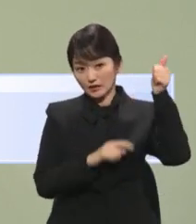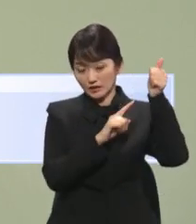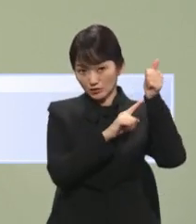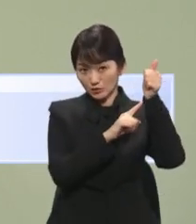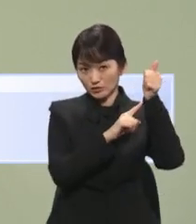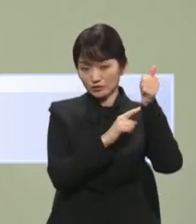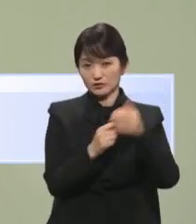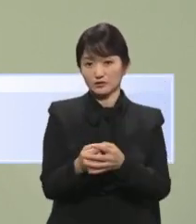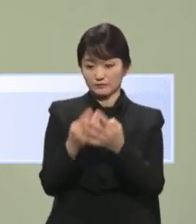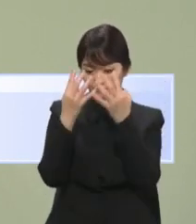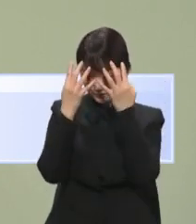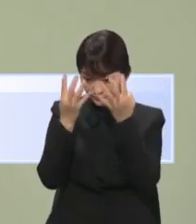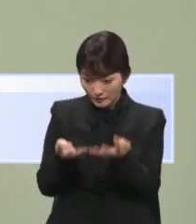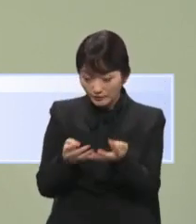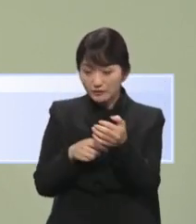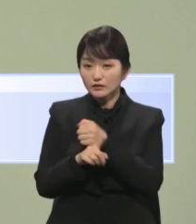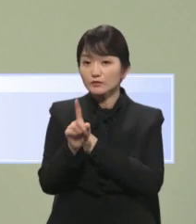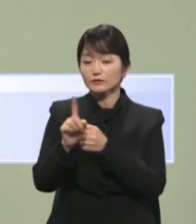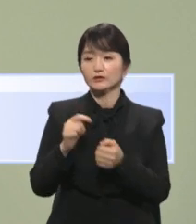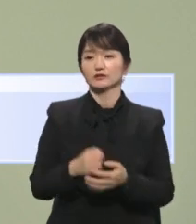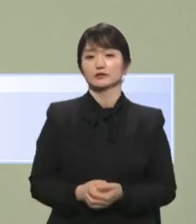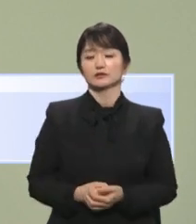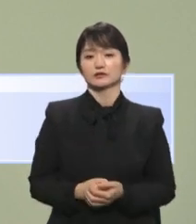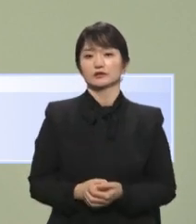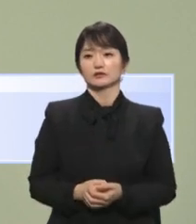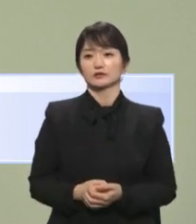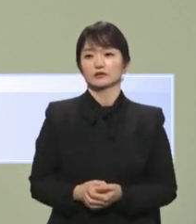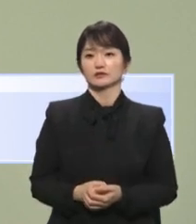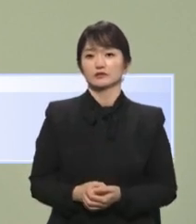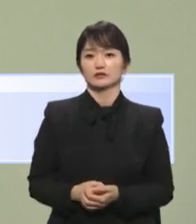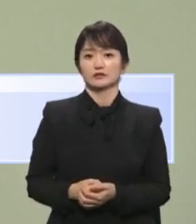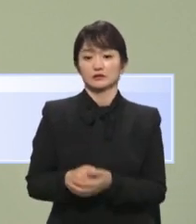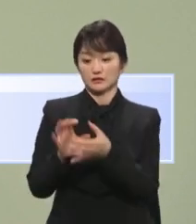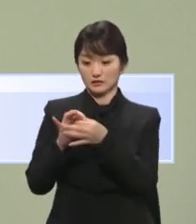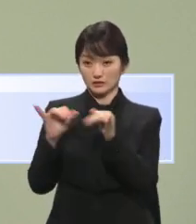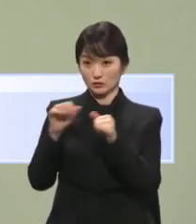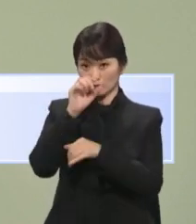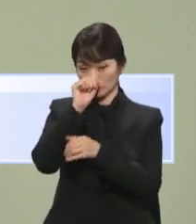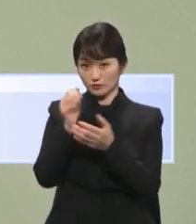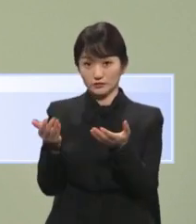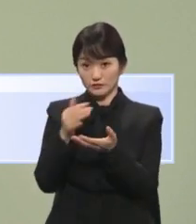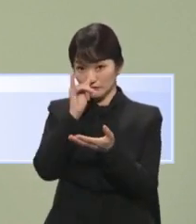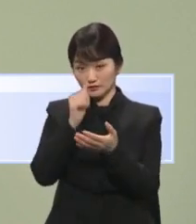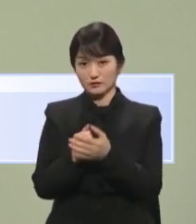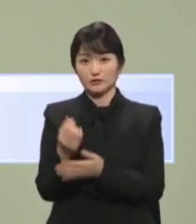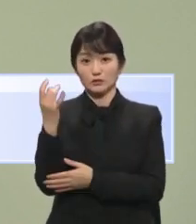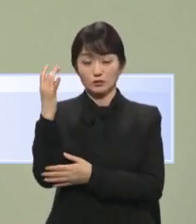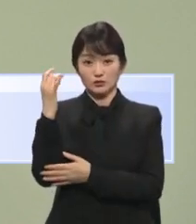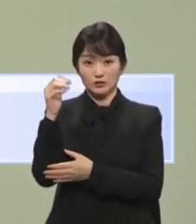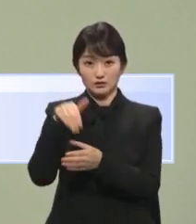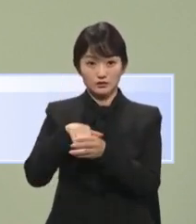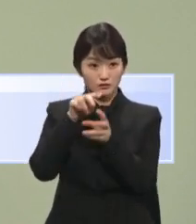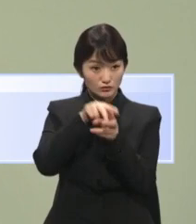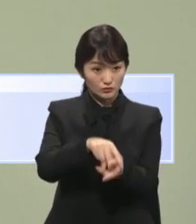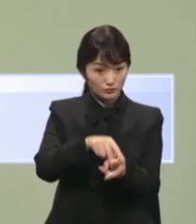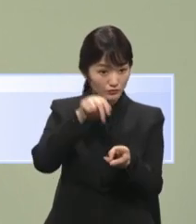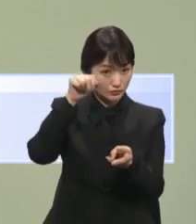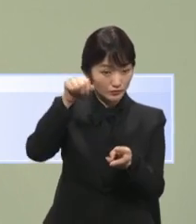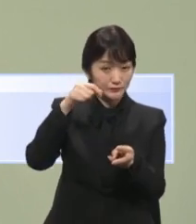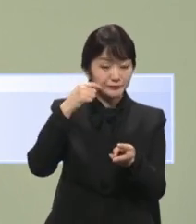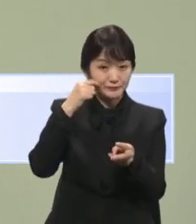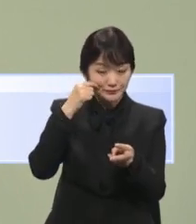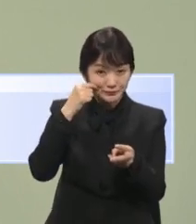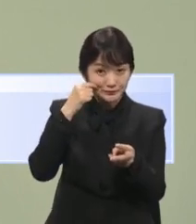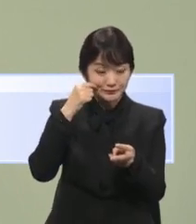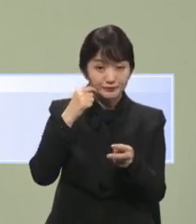대상이 되는 사람들에게 어떤 뭔가의 좋은 일이 있어요 예를 들면은 원래 선거에 못 나가던 사람 정치인이라면 원래 선거에 못